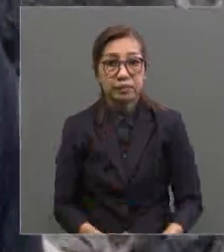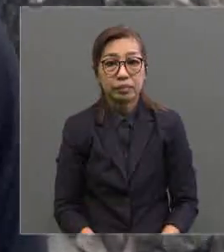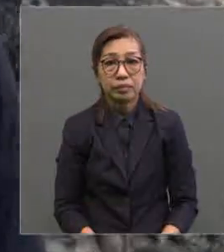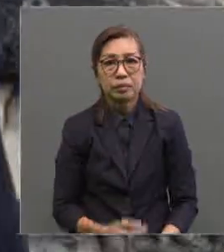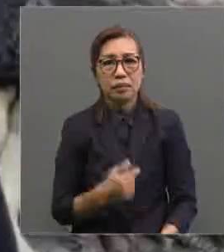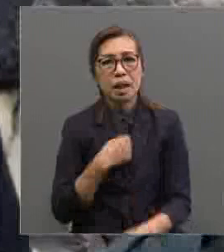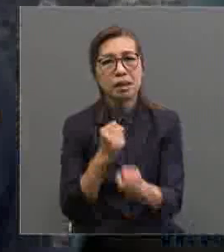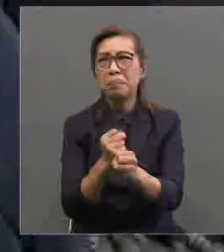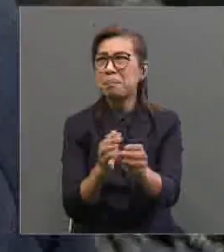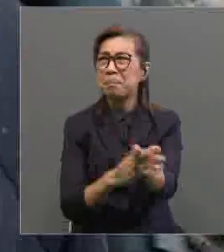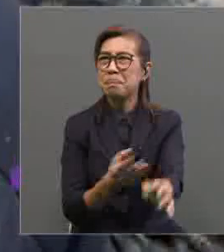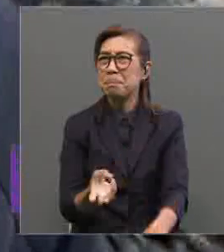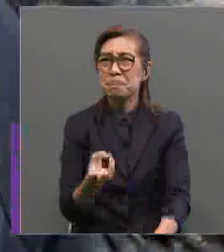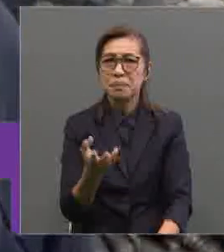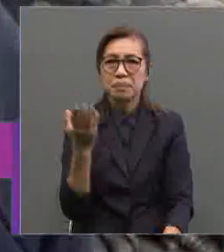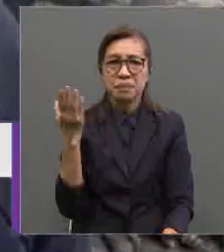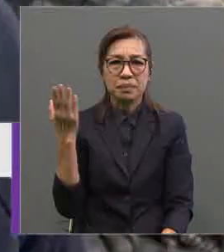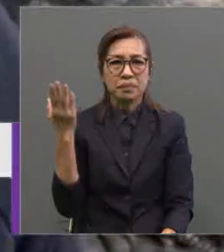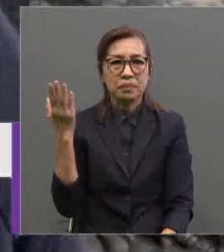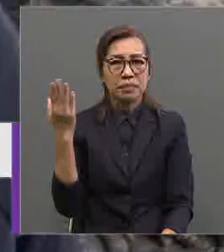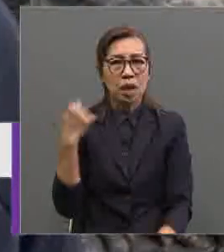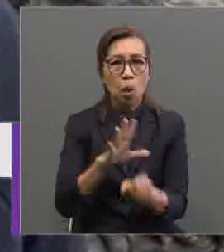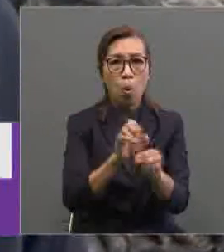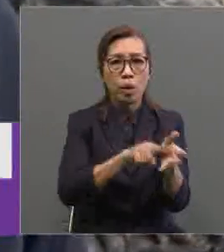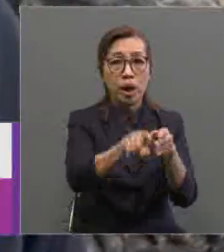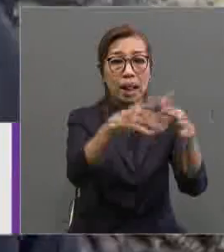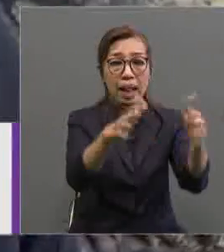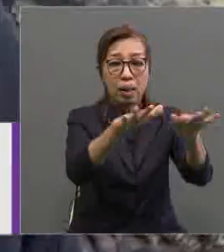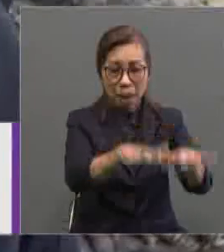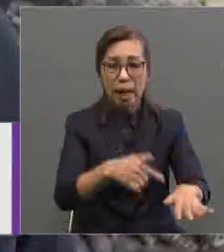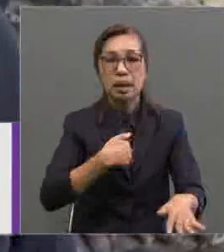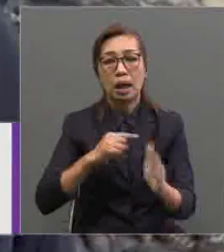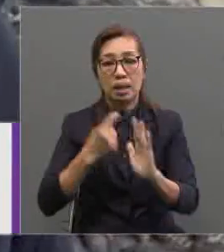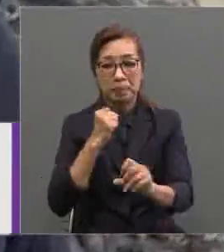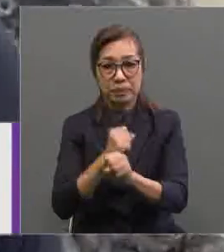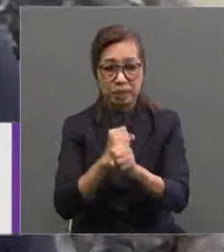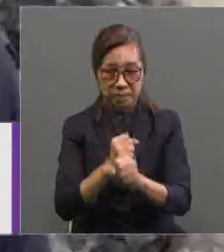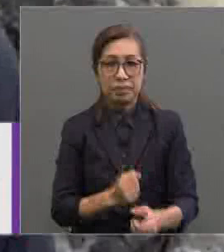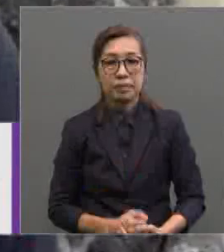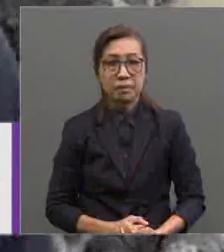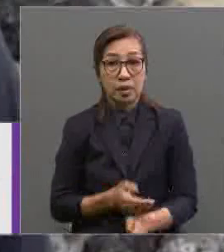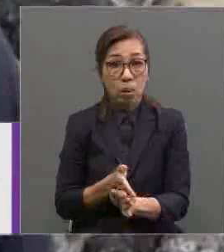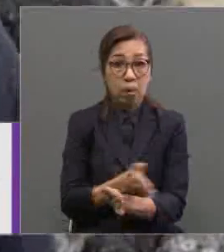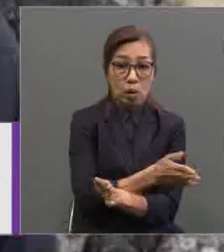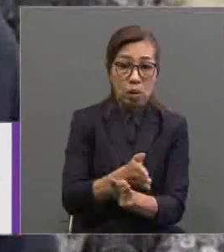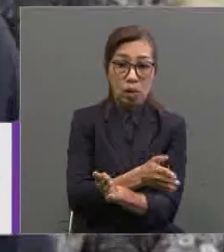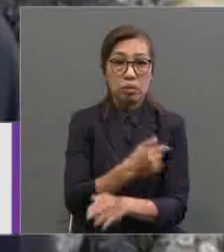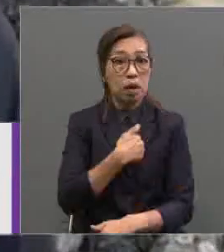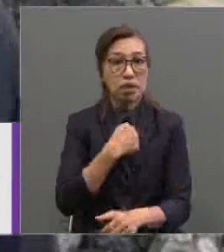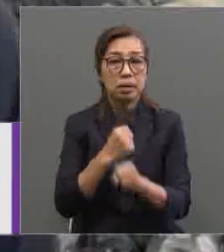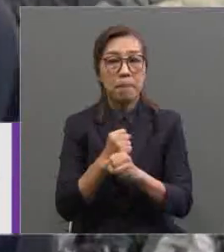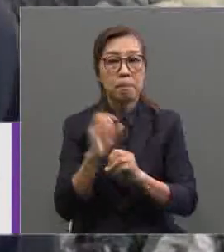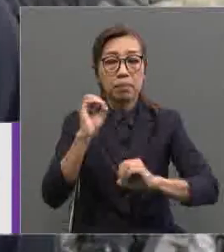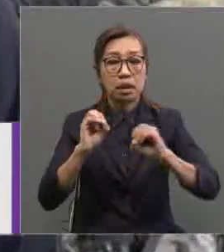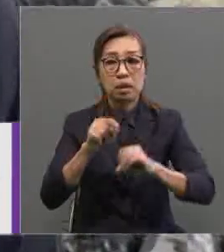ไม่นานต้องหลังโควิดหลังนั้นก็ไม่ค่อยได้ทำ